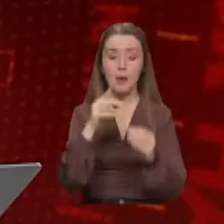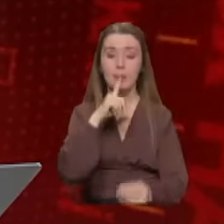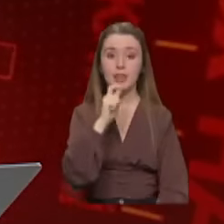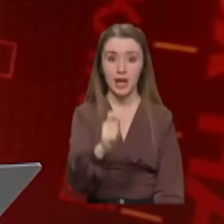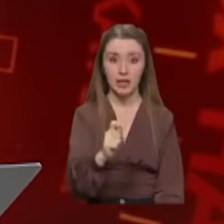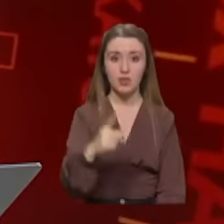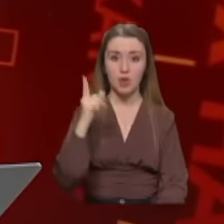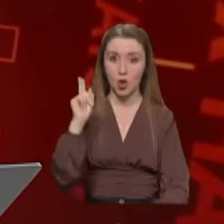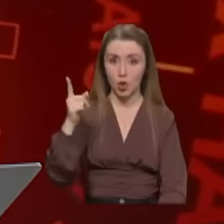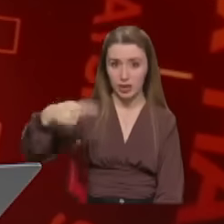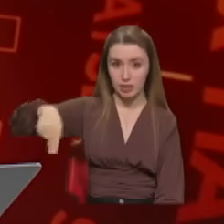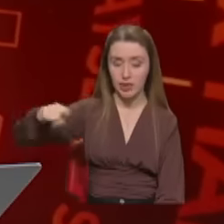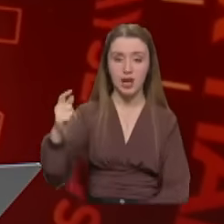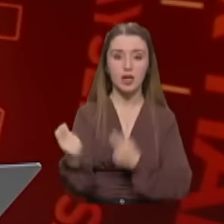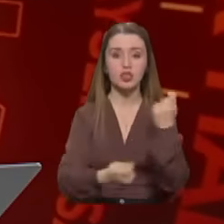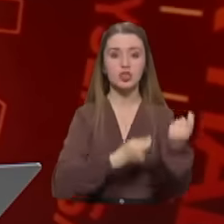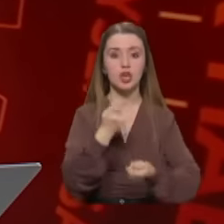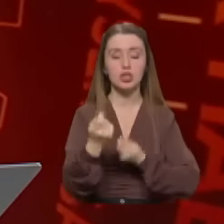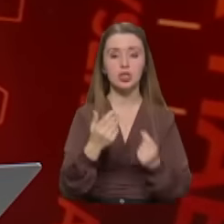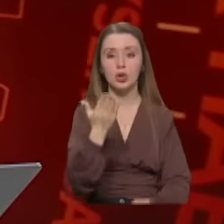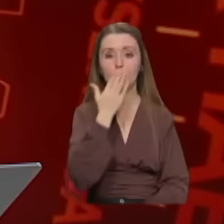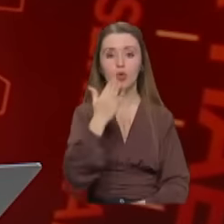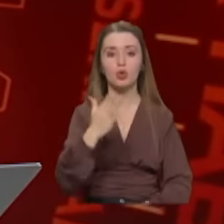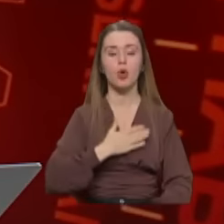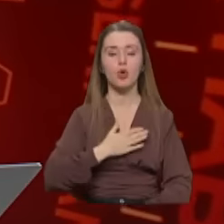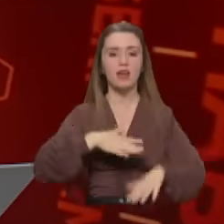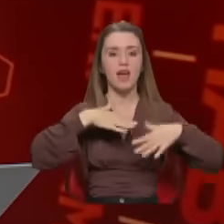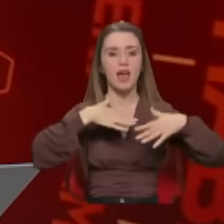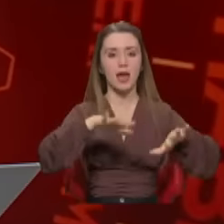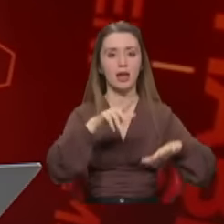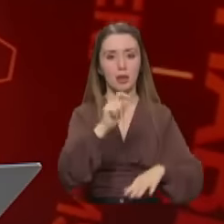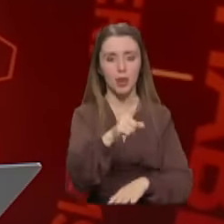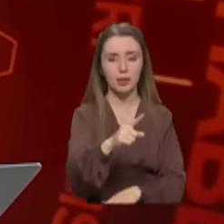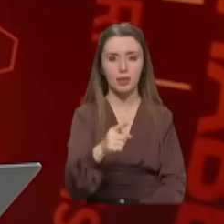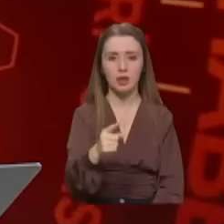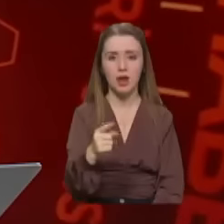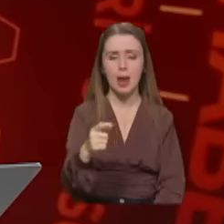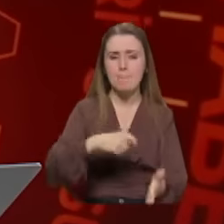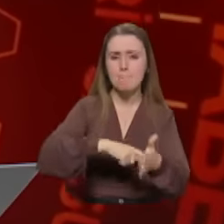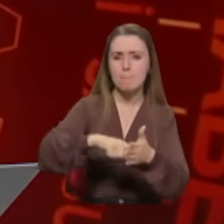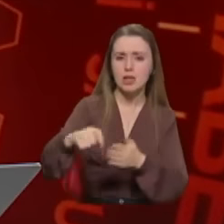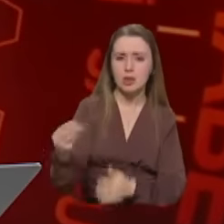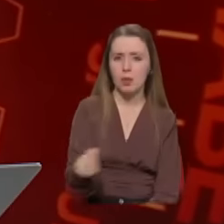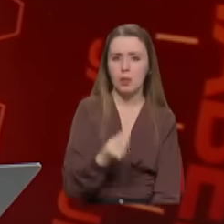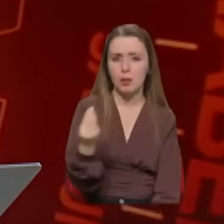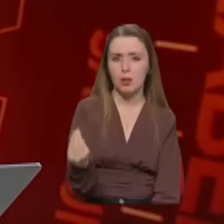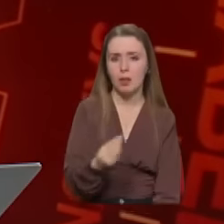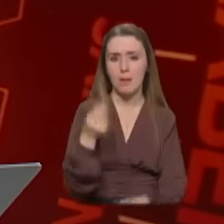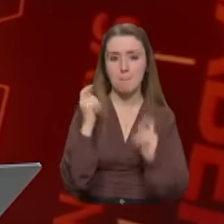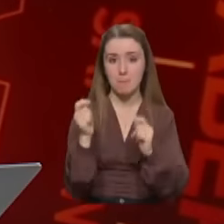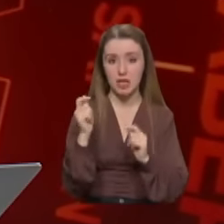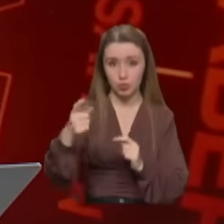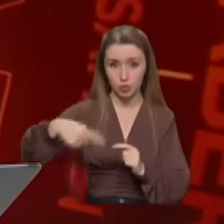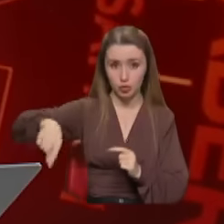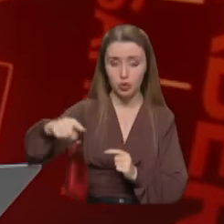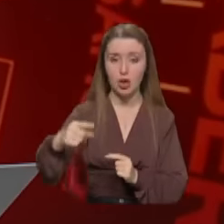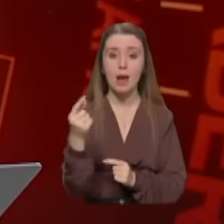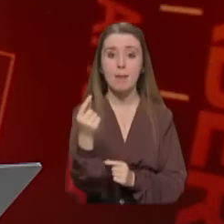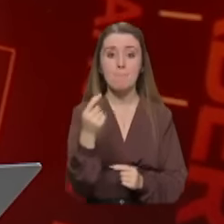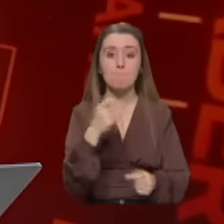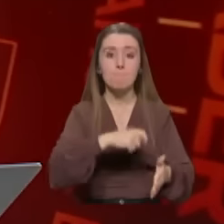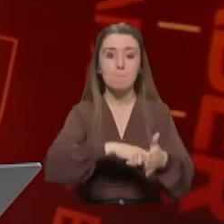ettiği öğretmenler çalıştıkları kurum önünde eylem yaptı. Zaten düşük ücretlerle çalışmak zorunda bırakılan öğretmenler